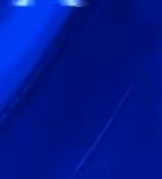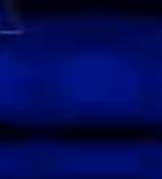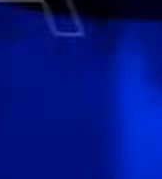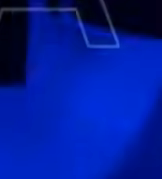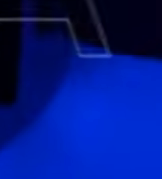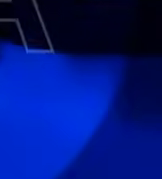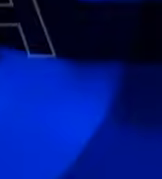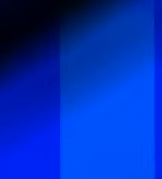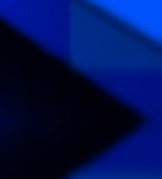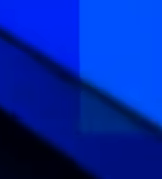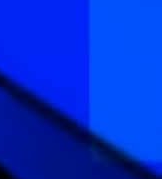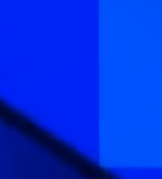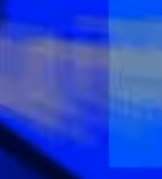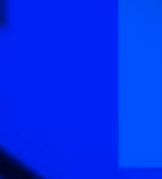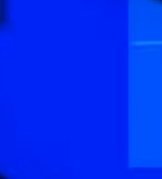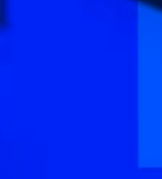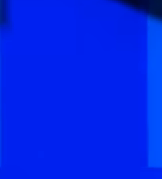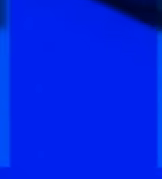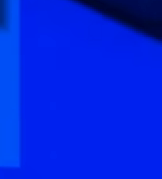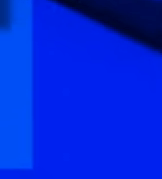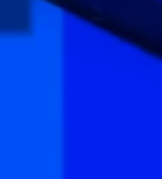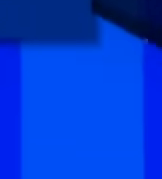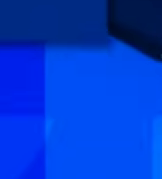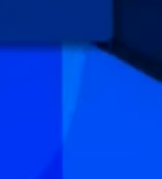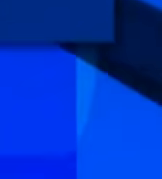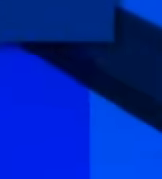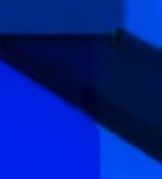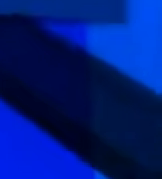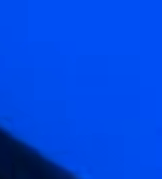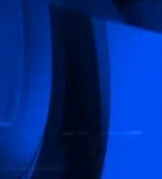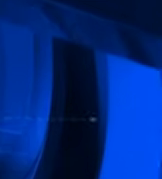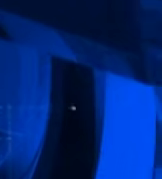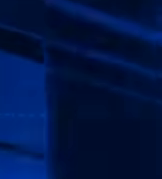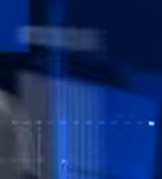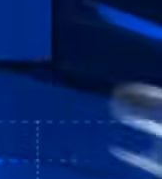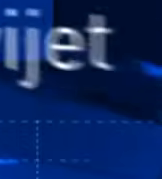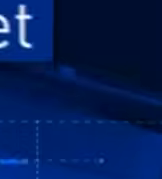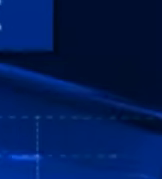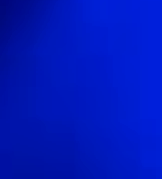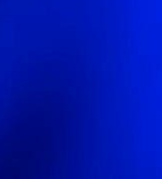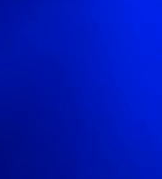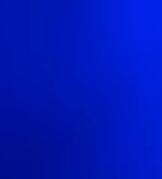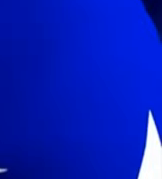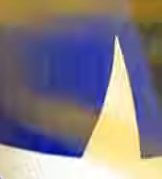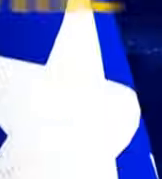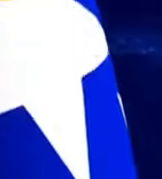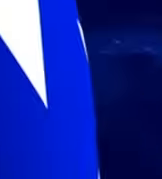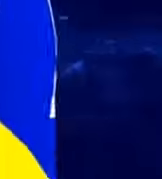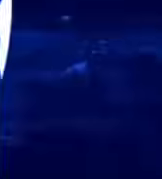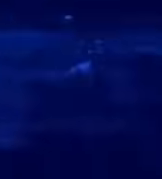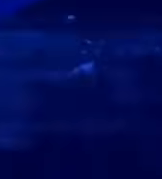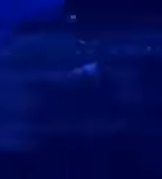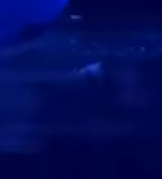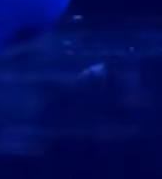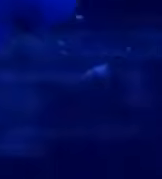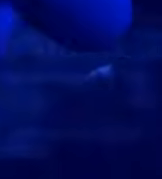slobode i ljudska prava, štiti pravo na komentarisanje i kritiku. Vaš je prozor u parlamentarni svijet Bosne i Hercegovine.